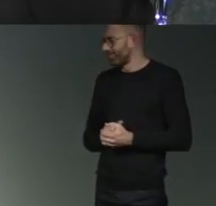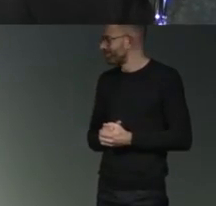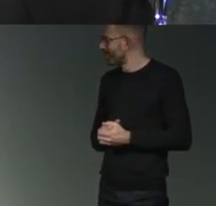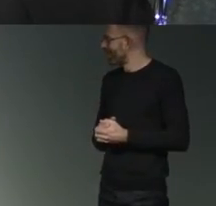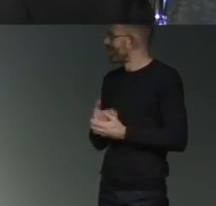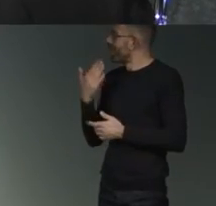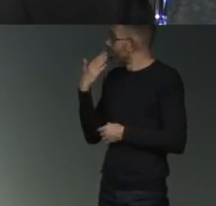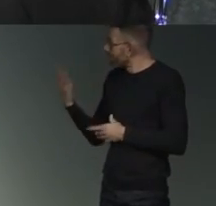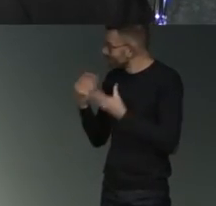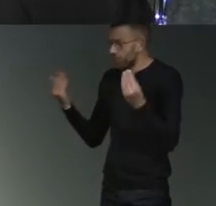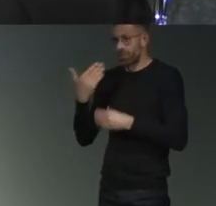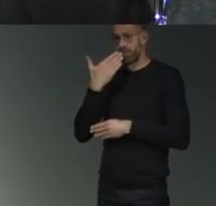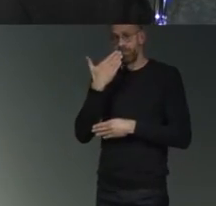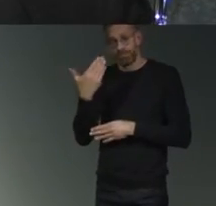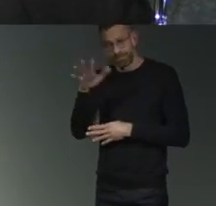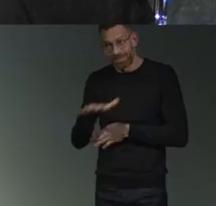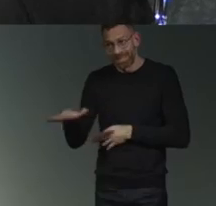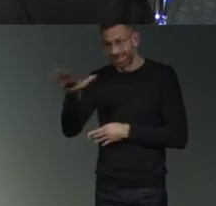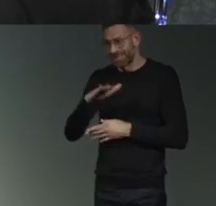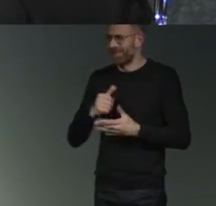Merci beaucoup. Merci à tous.